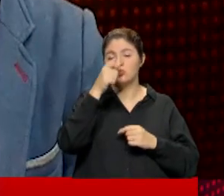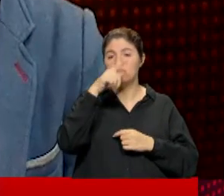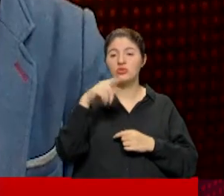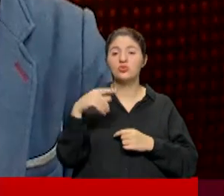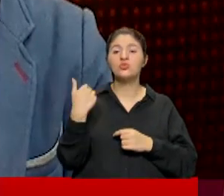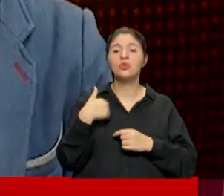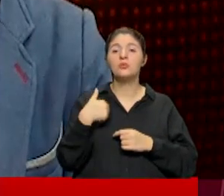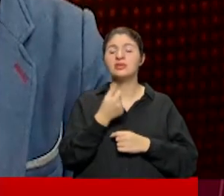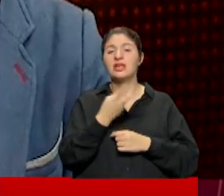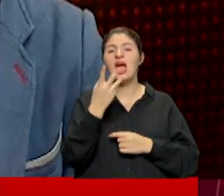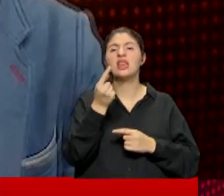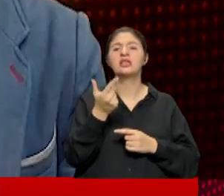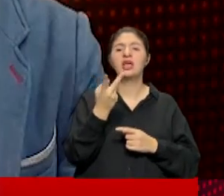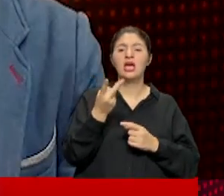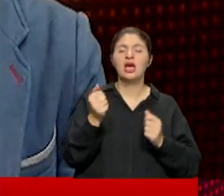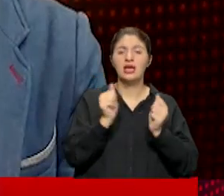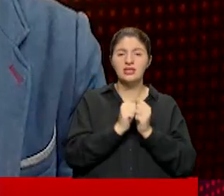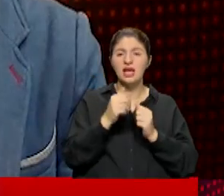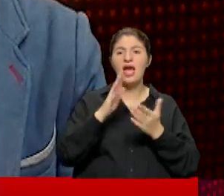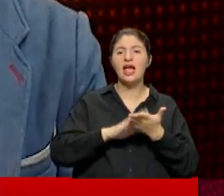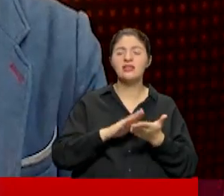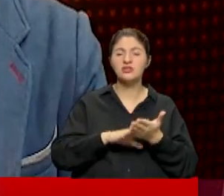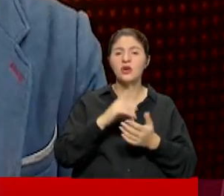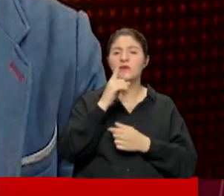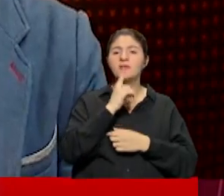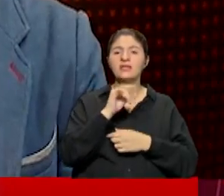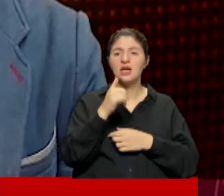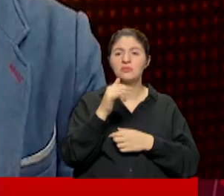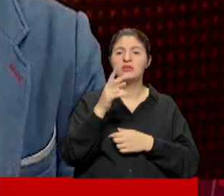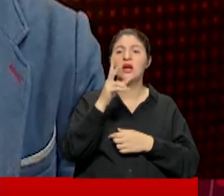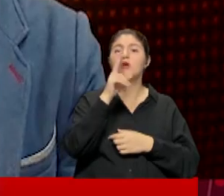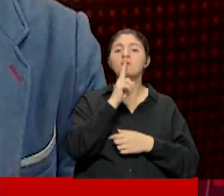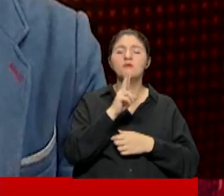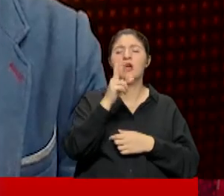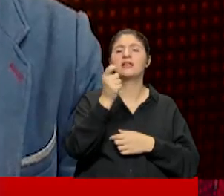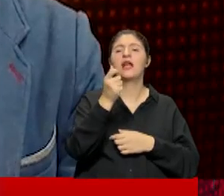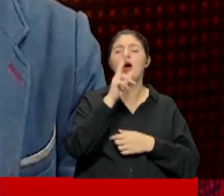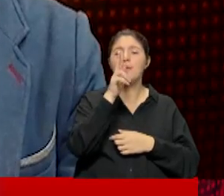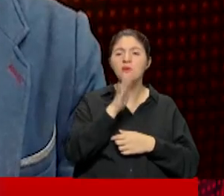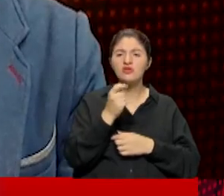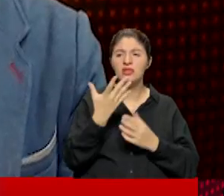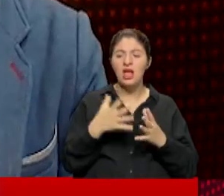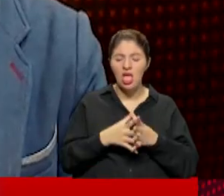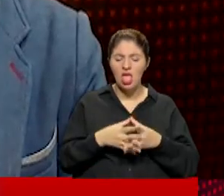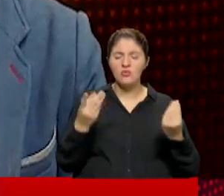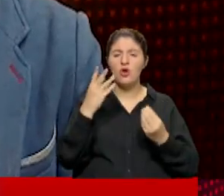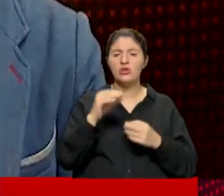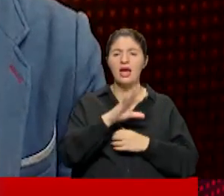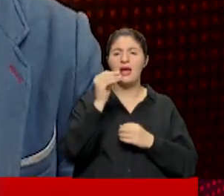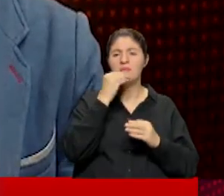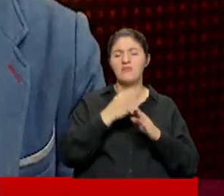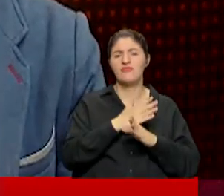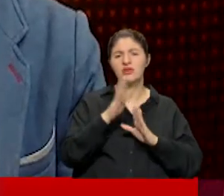rakamlarının en az iki katı elindeki 100 liranın 200 liranın 500 liranın nasıl eridiğini her